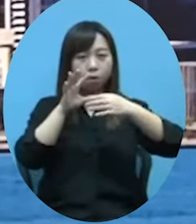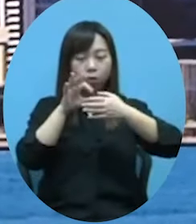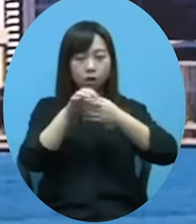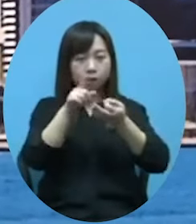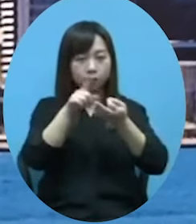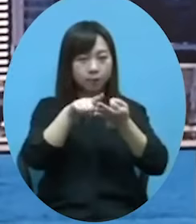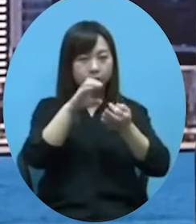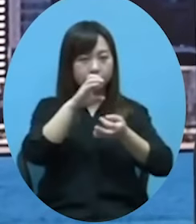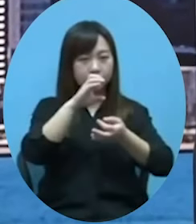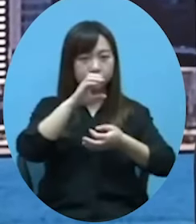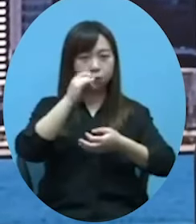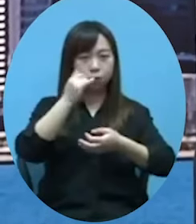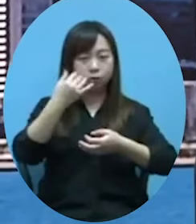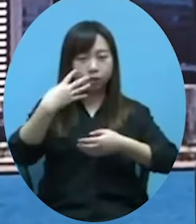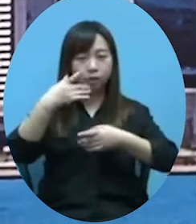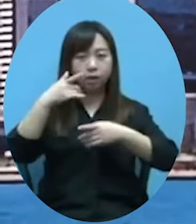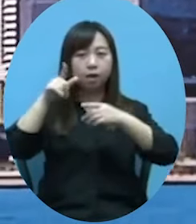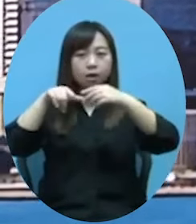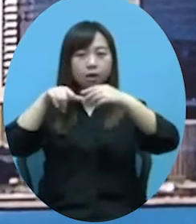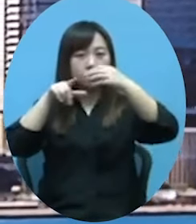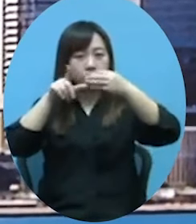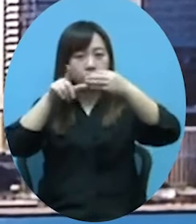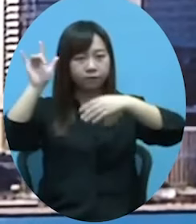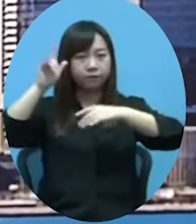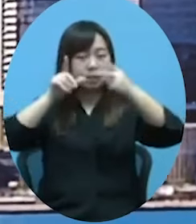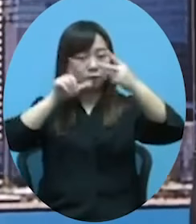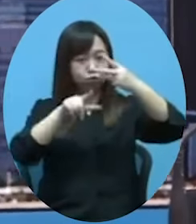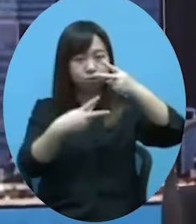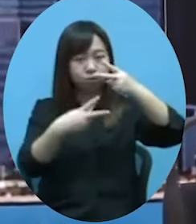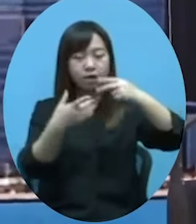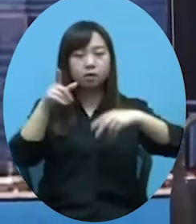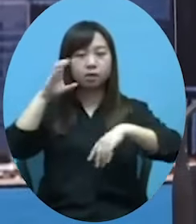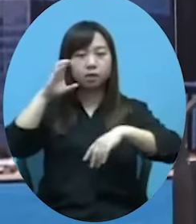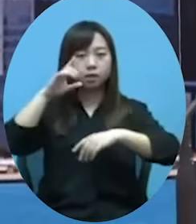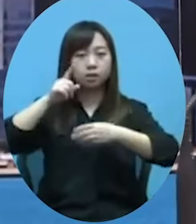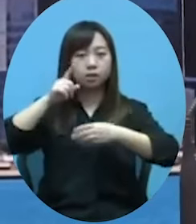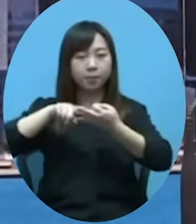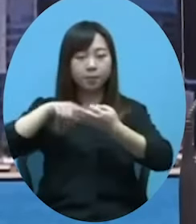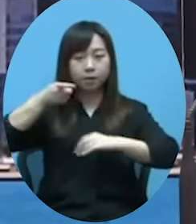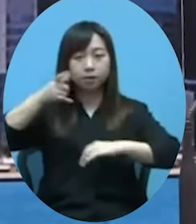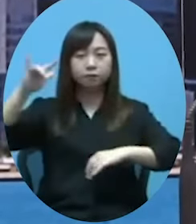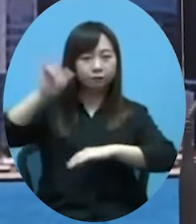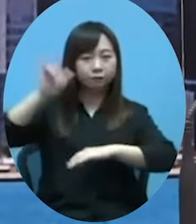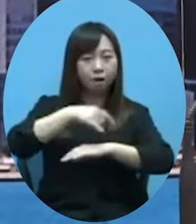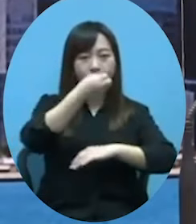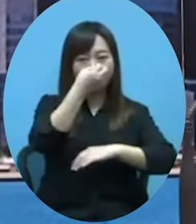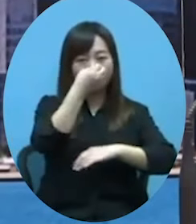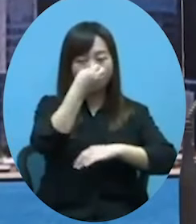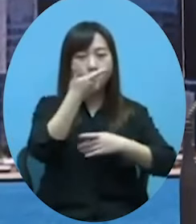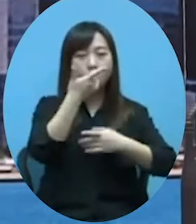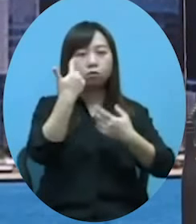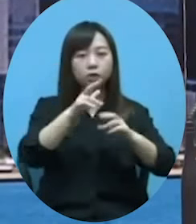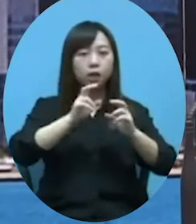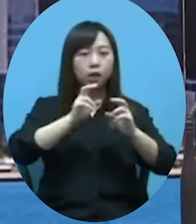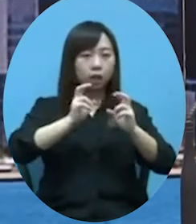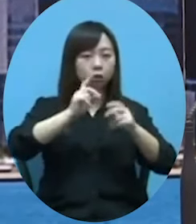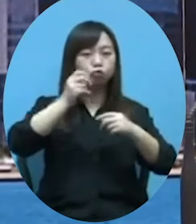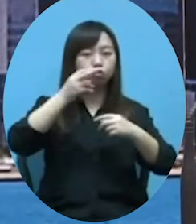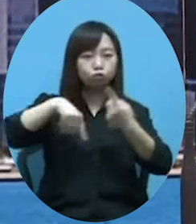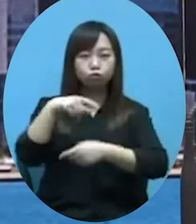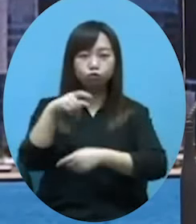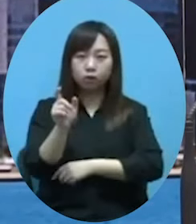印度回香港那九點多鐘就回到香港那便搭地鐵回家然後搭地鐵回家